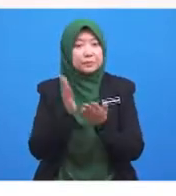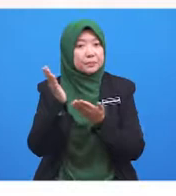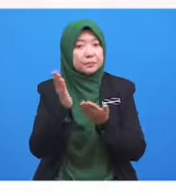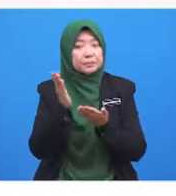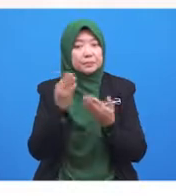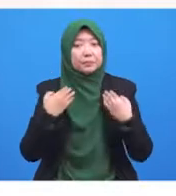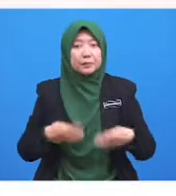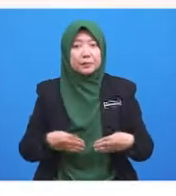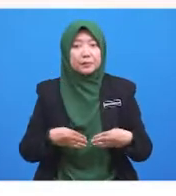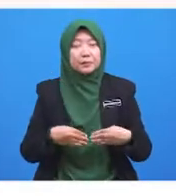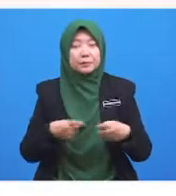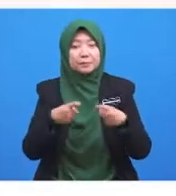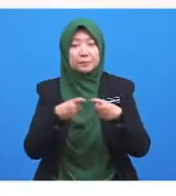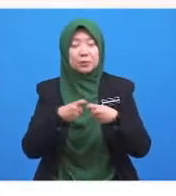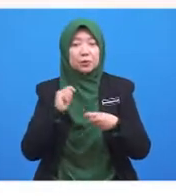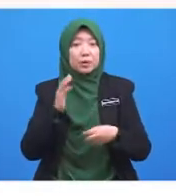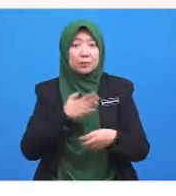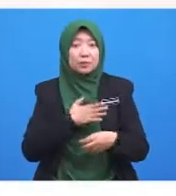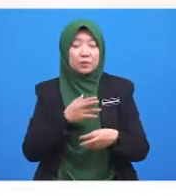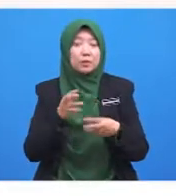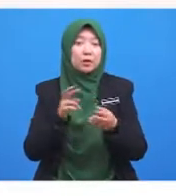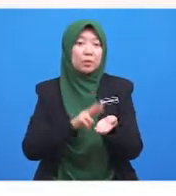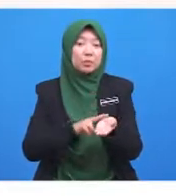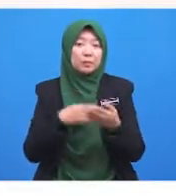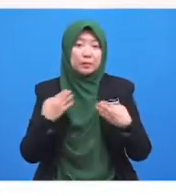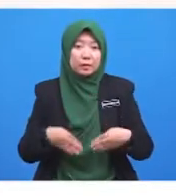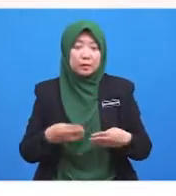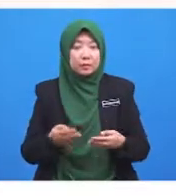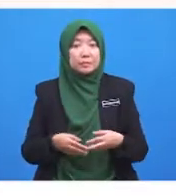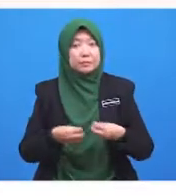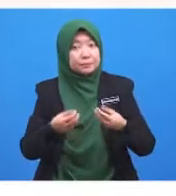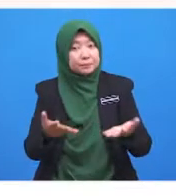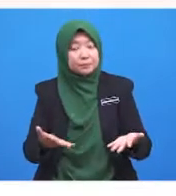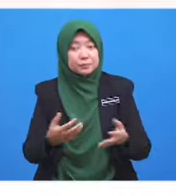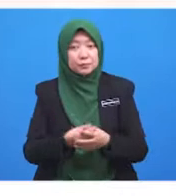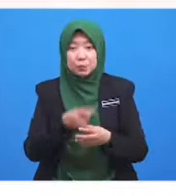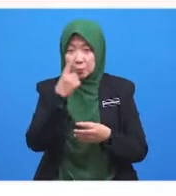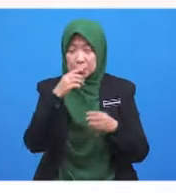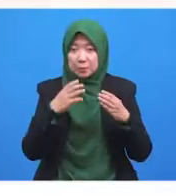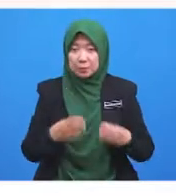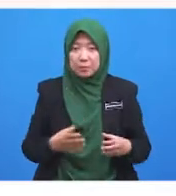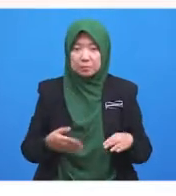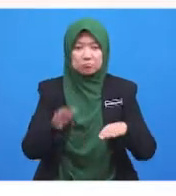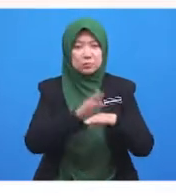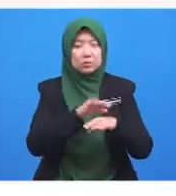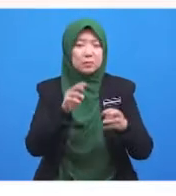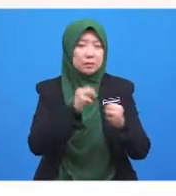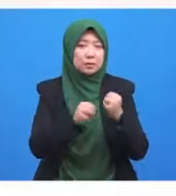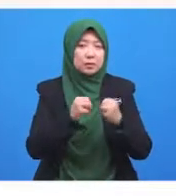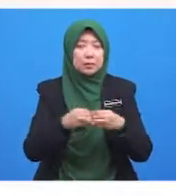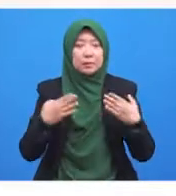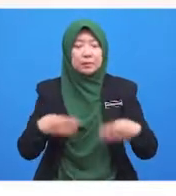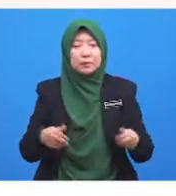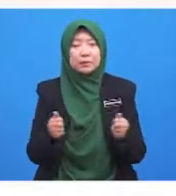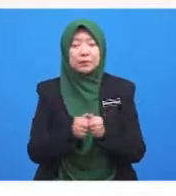rawatan badan elektroterapi ialah rawatan badan yang ditawarkan kepada pelanggan untuk mengatasi masalah badan